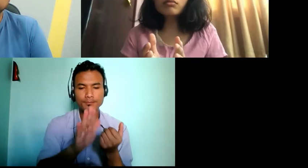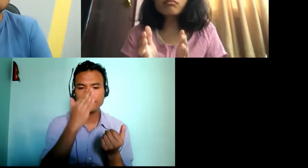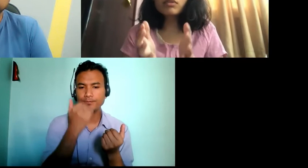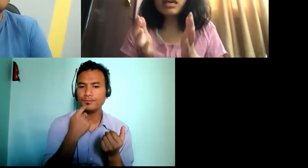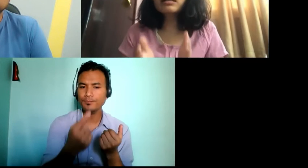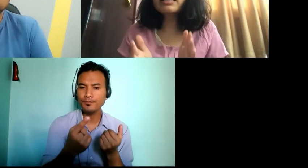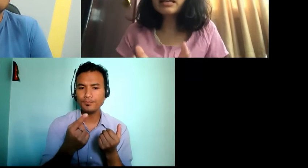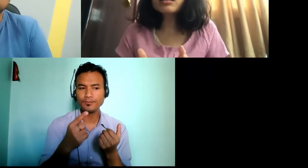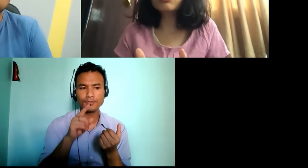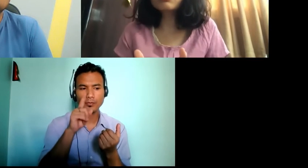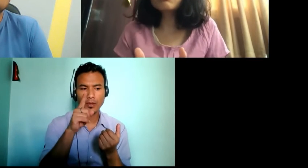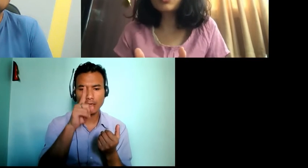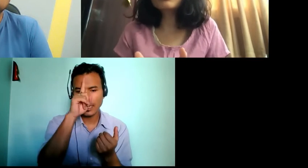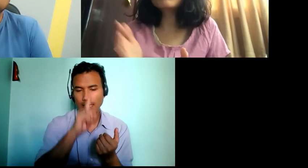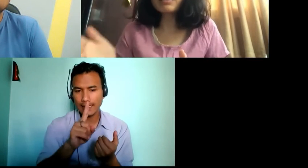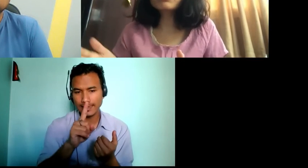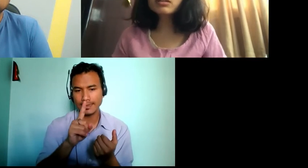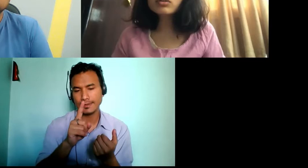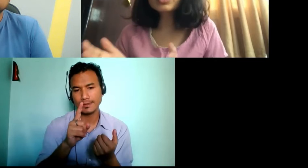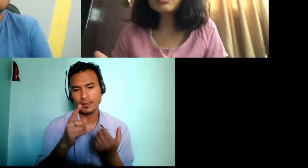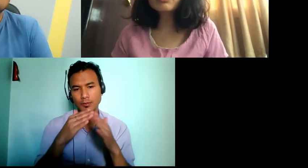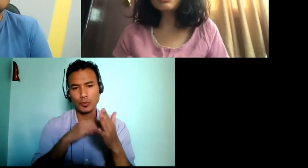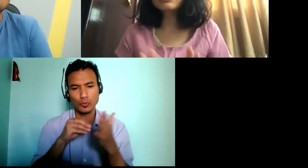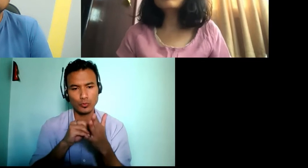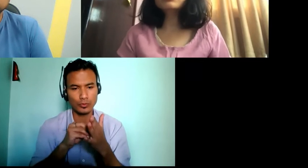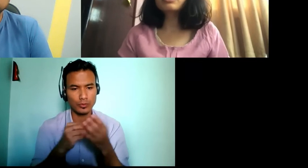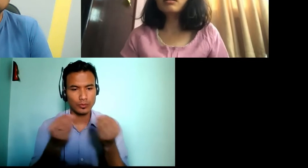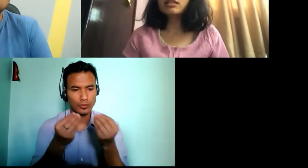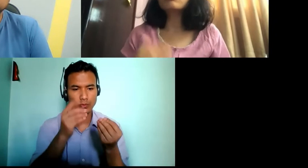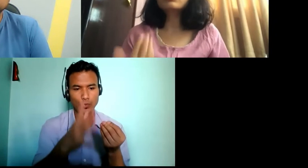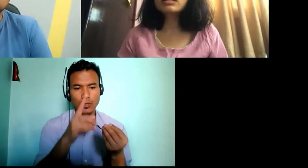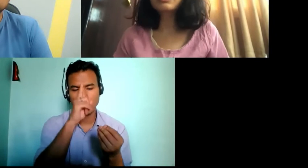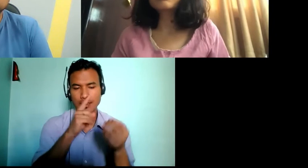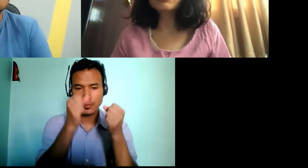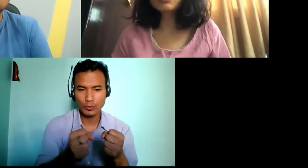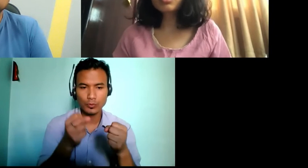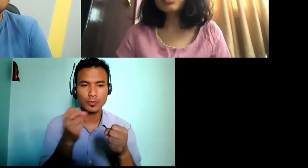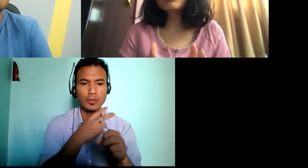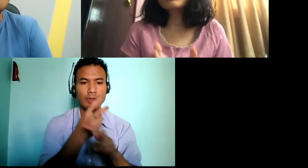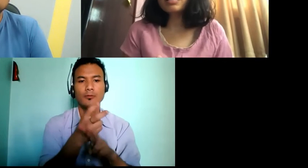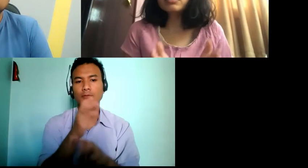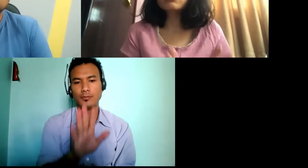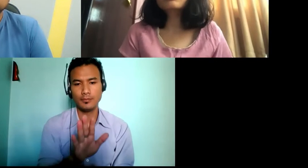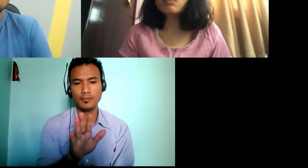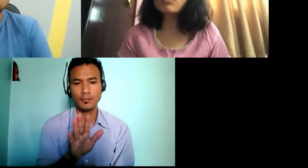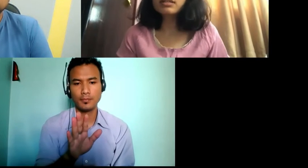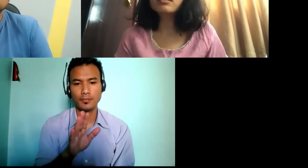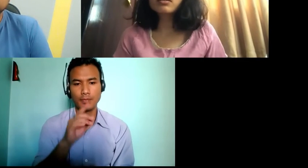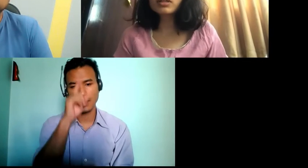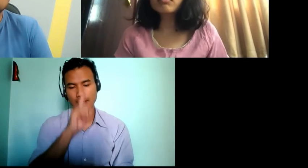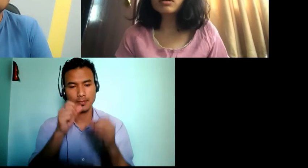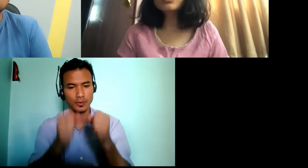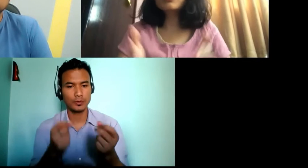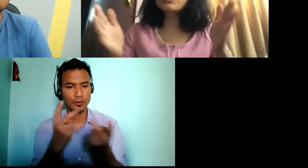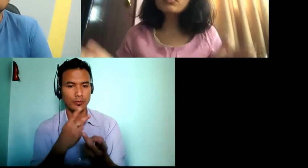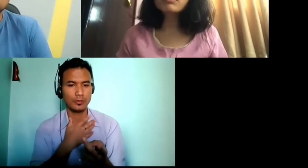जुन एक्लै झन् भनौँ न फ्यामिली कोही छैन, एक्लै बसिराख्नुहरूलाई त झन् कति गाह्रो छ होइन. एउटा आइसोलेसनमा बसे जस्तो नि